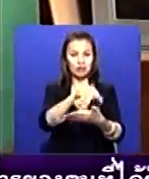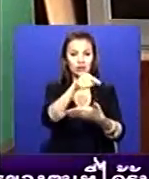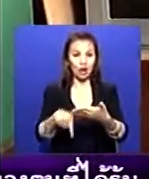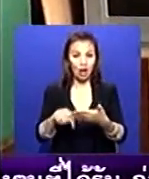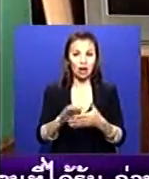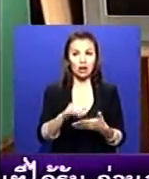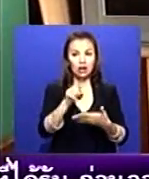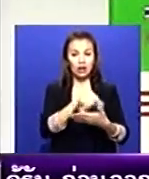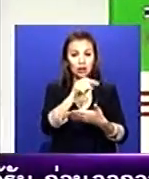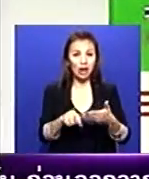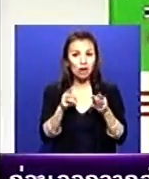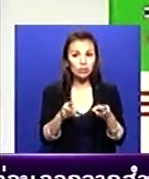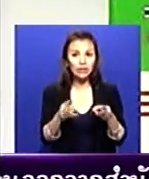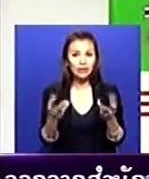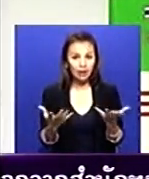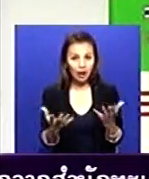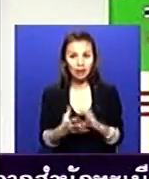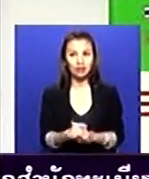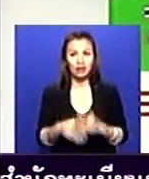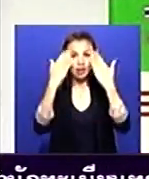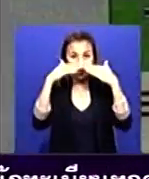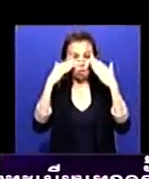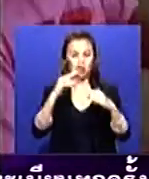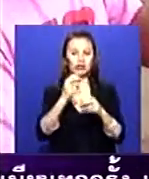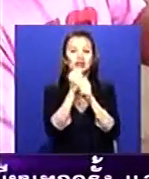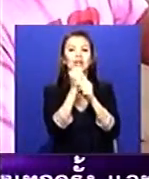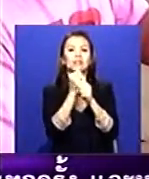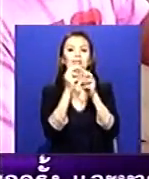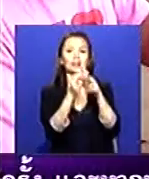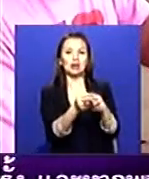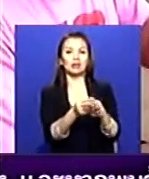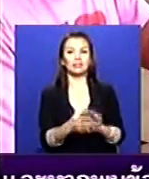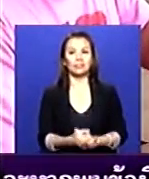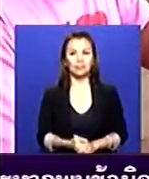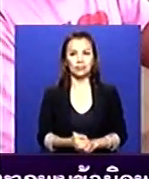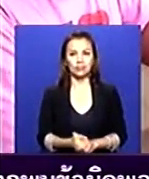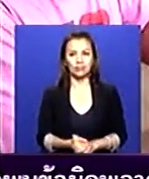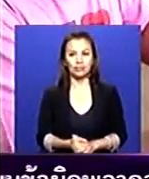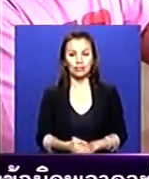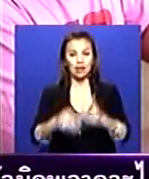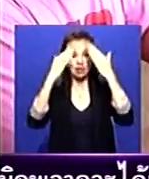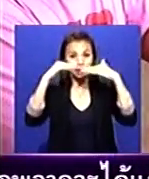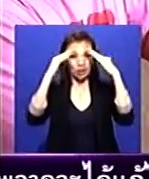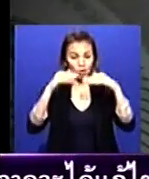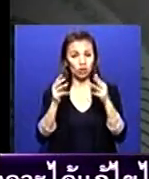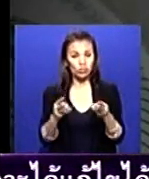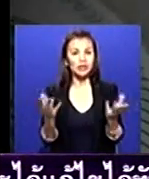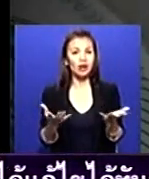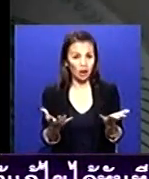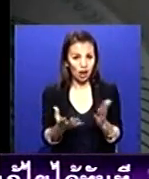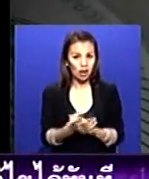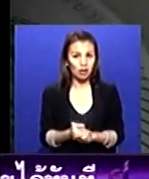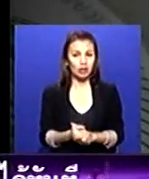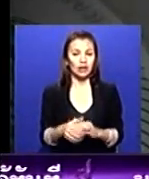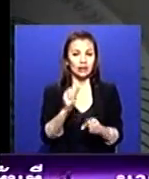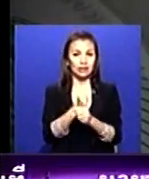นผู้พิการทางสายตาเนี่ยต้องลงคะแนนด้วยตัวเอง สำหรับการลงคะแนนของผู้พิการทางสายตาจะได้รับบัตรเลือก